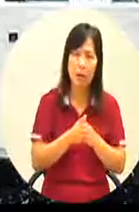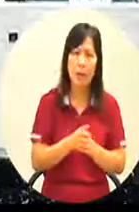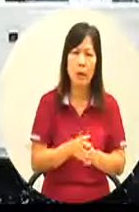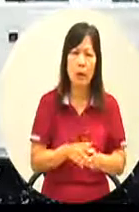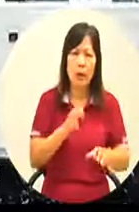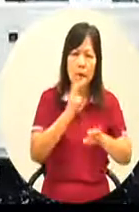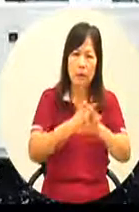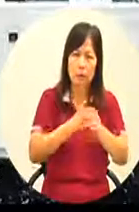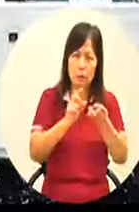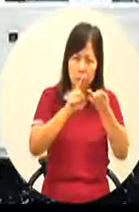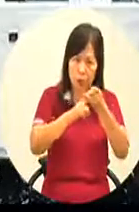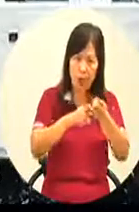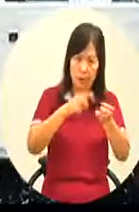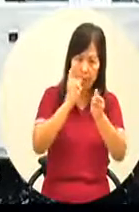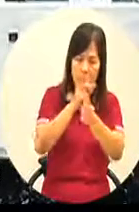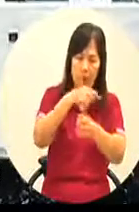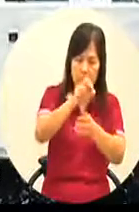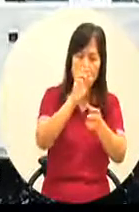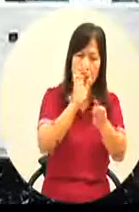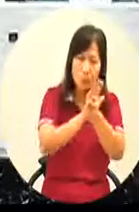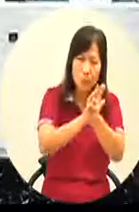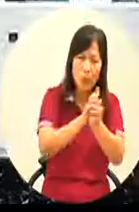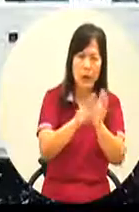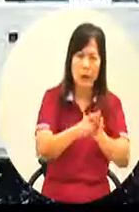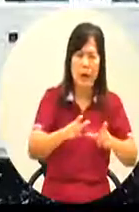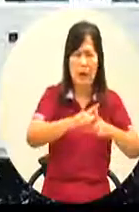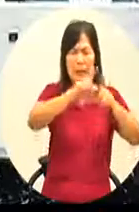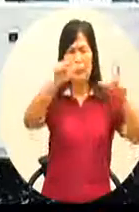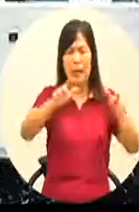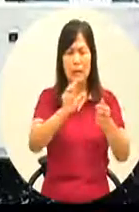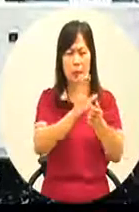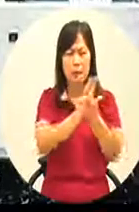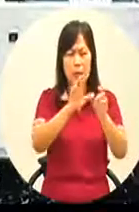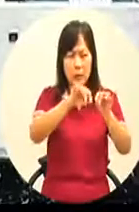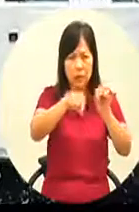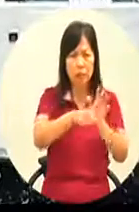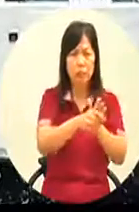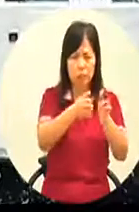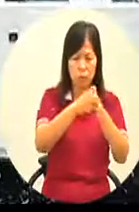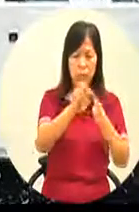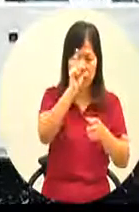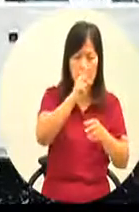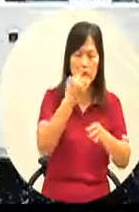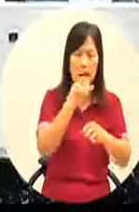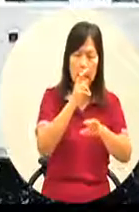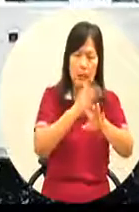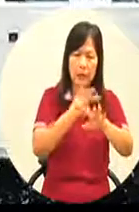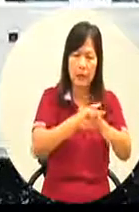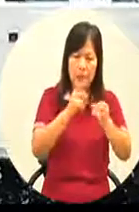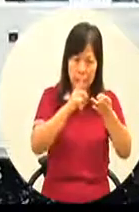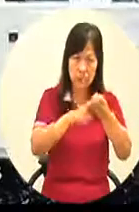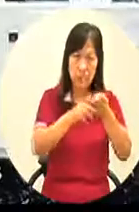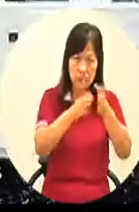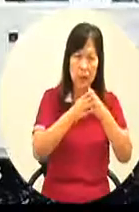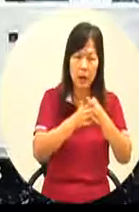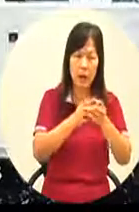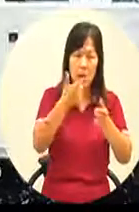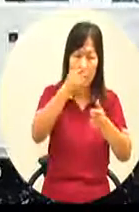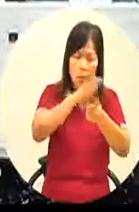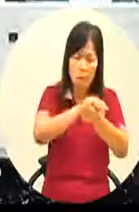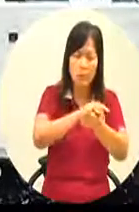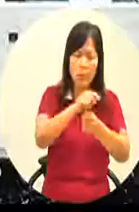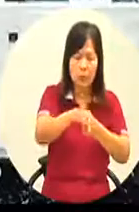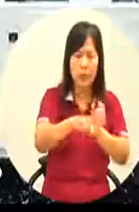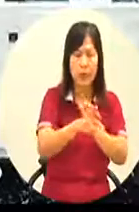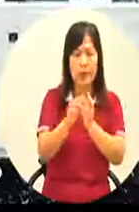改派一个去服务哦。那么大的地区哦，真的是有需要一个骑士六龟啦，好不好？好，我拜托你啦，哈，